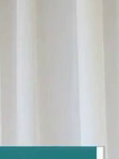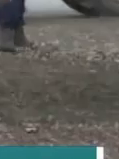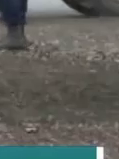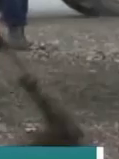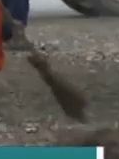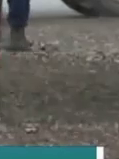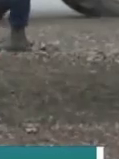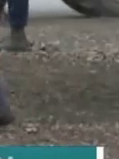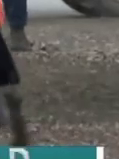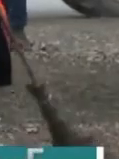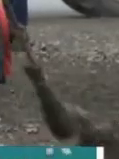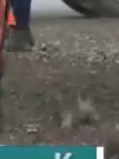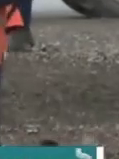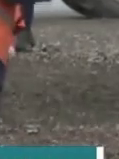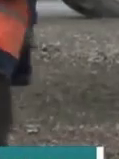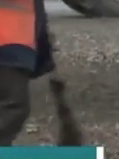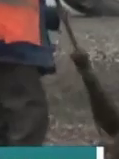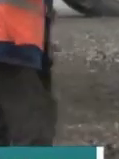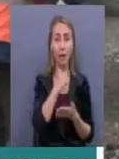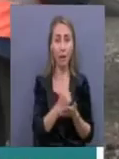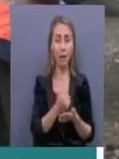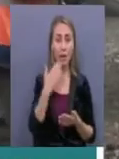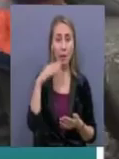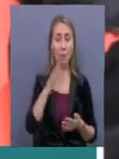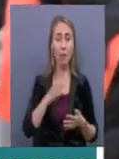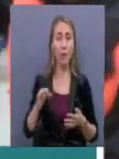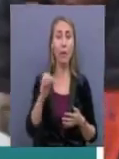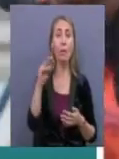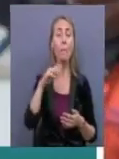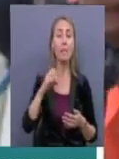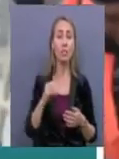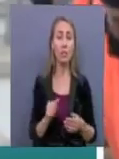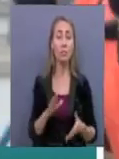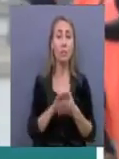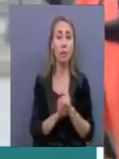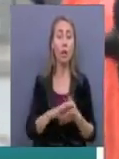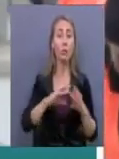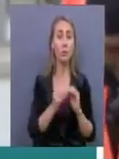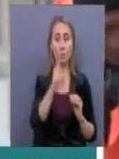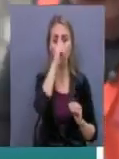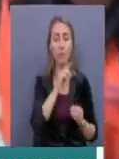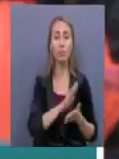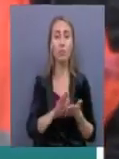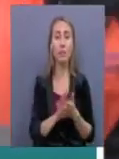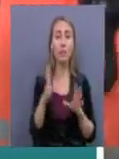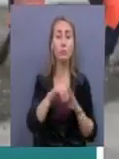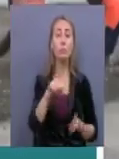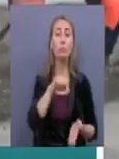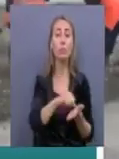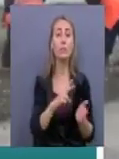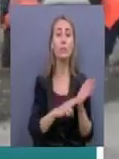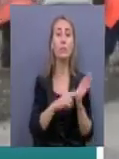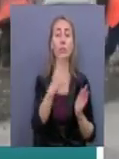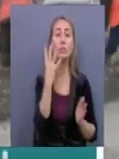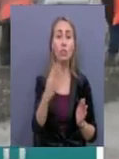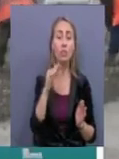жасалған. Облыс әкімі Ермек Маржықбаев өзге өңірлердегі тазалық айлығын өткізу нәтижесімен де танысты. Оған 74.419